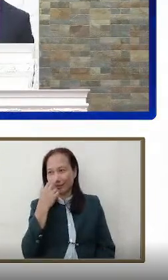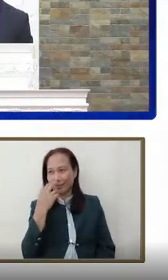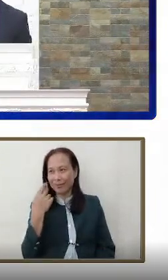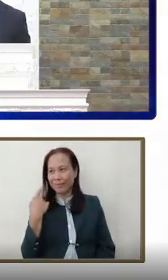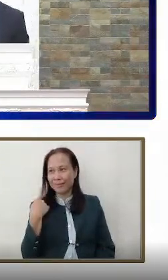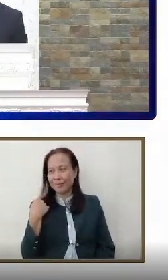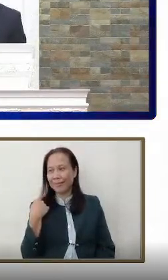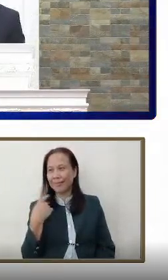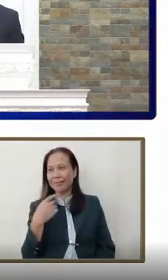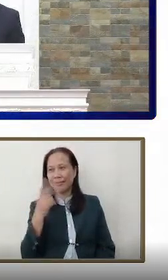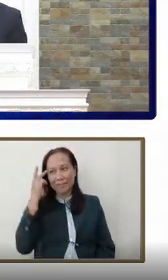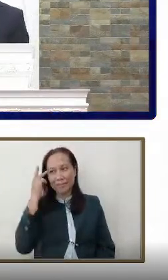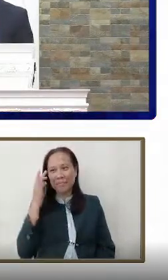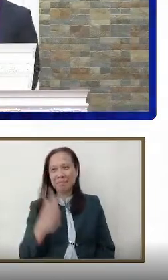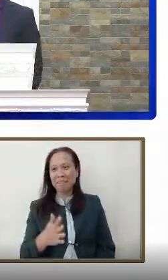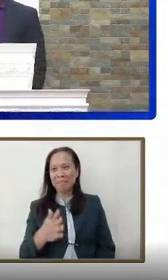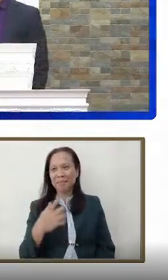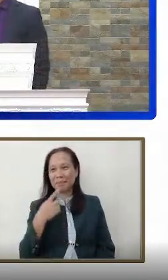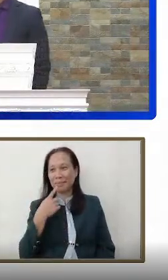Maulan ng araw.